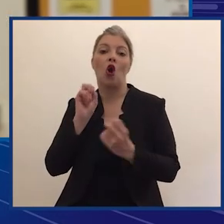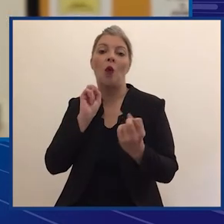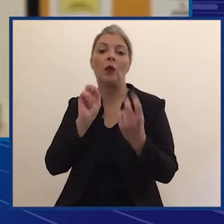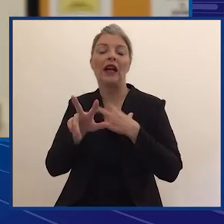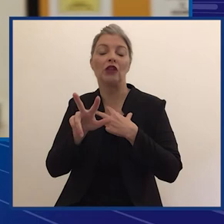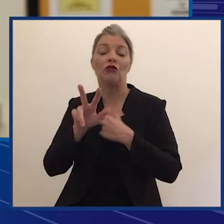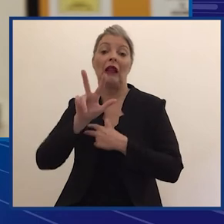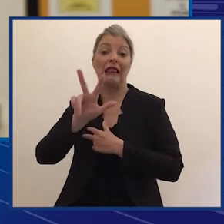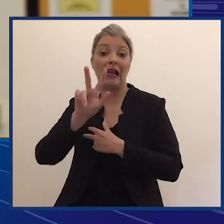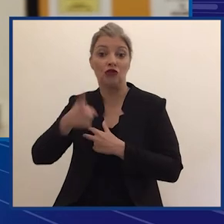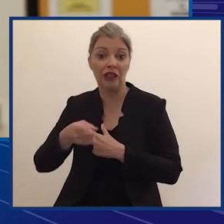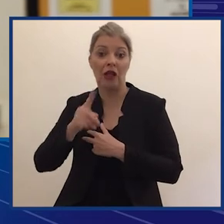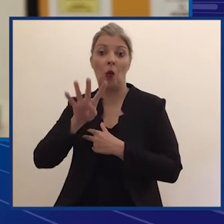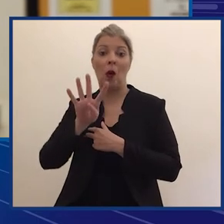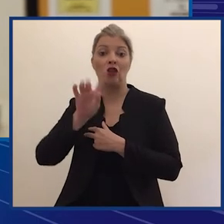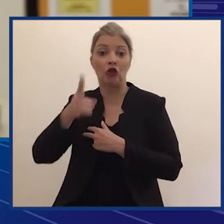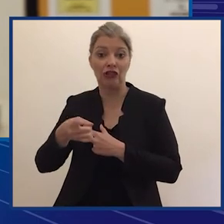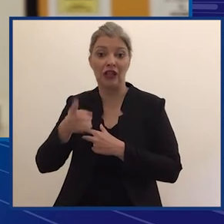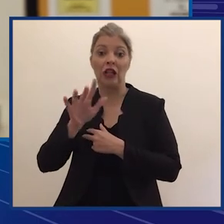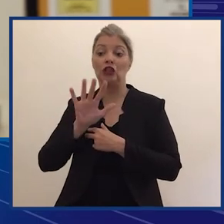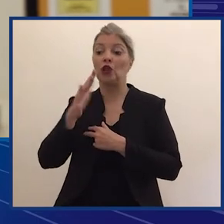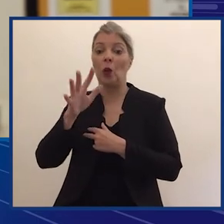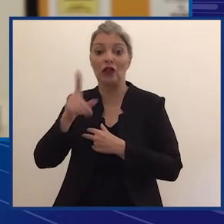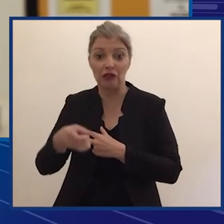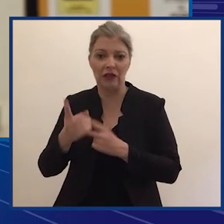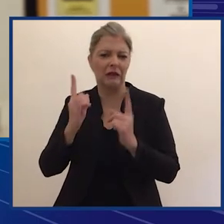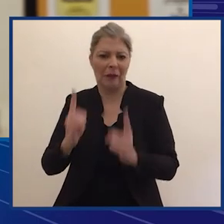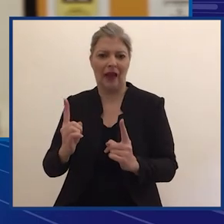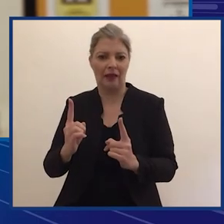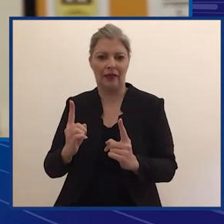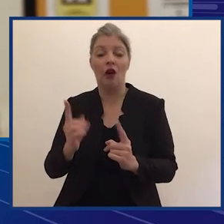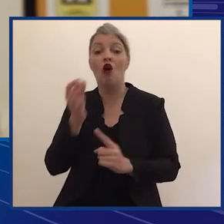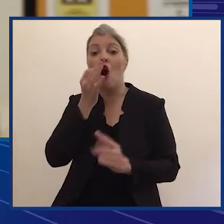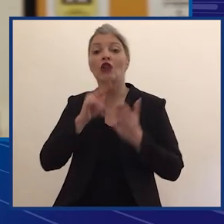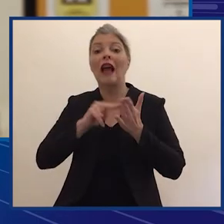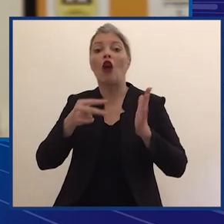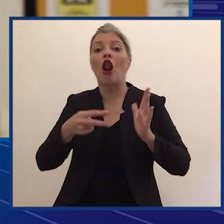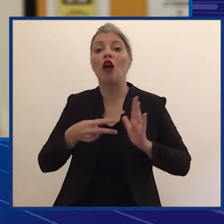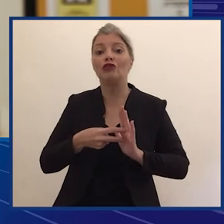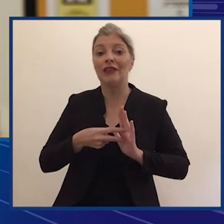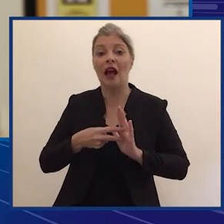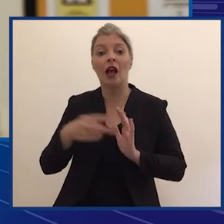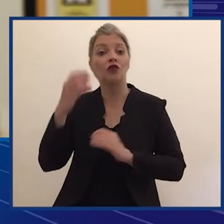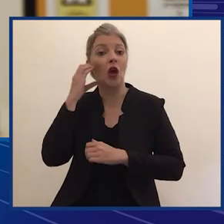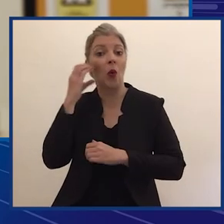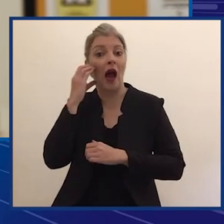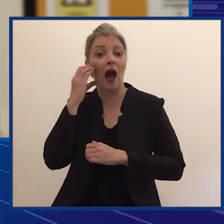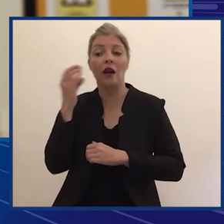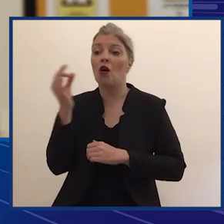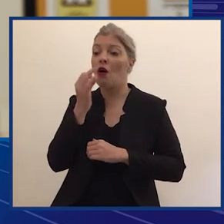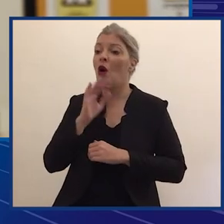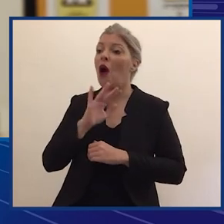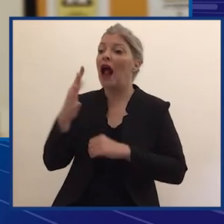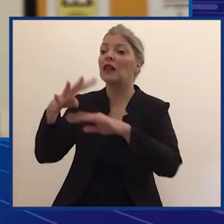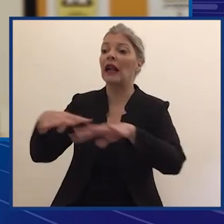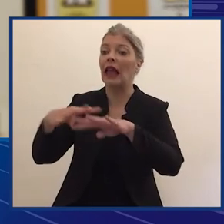4G, 5G, anche in 3G è ancora interessante. Quindi una tecnologia cellulare, o si possono montare interfacce verso altre tipologie